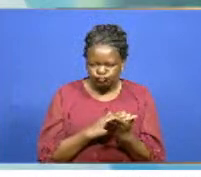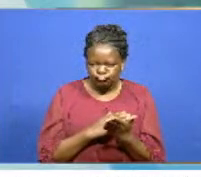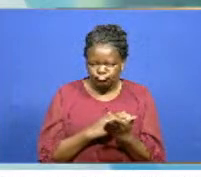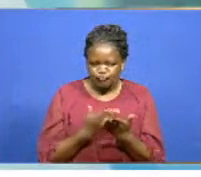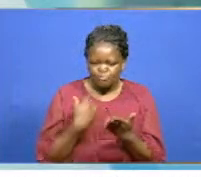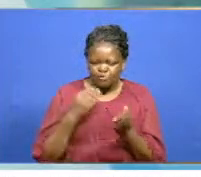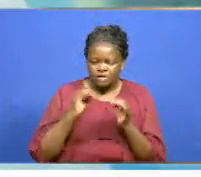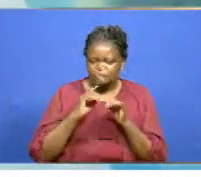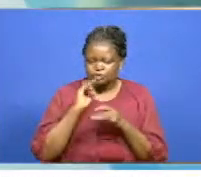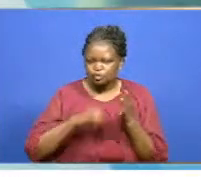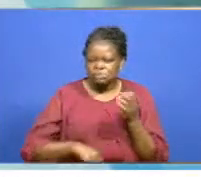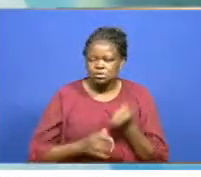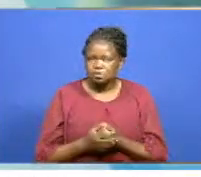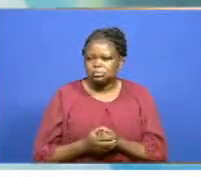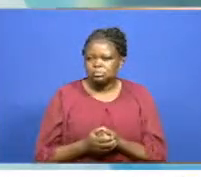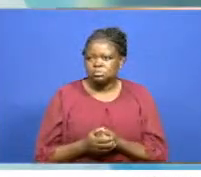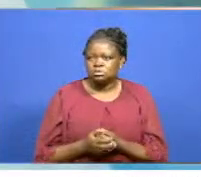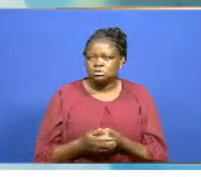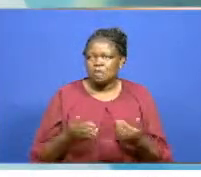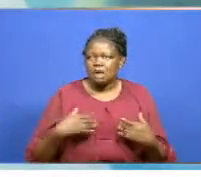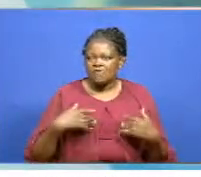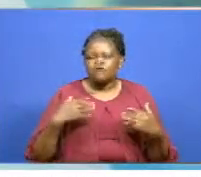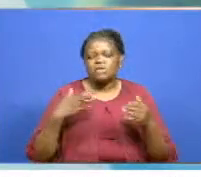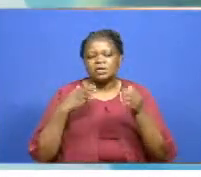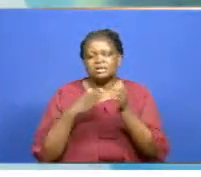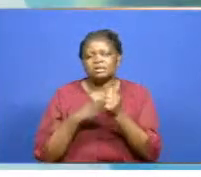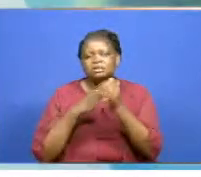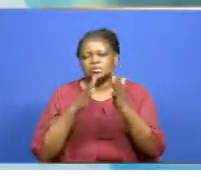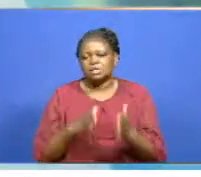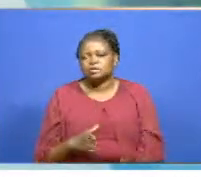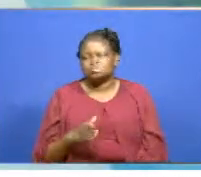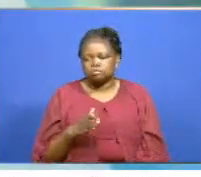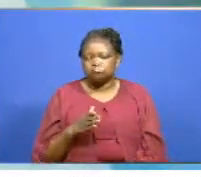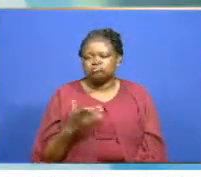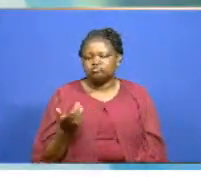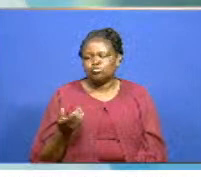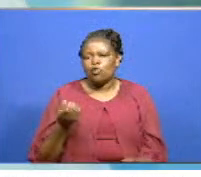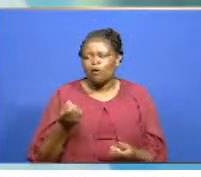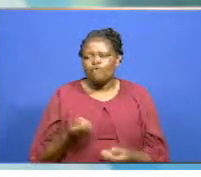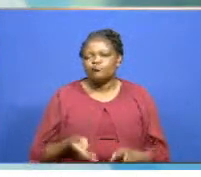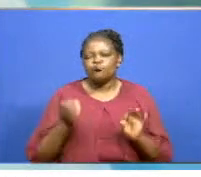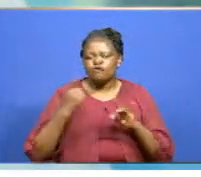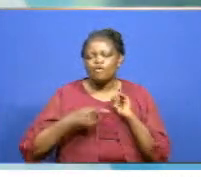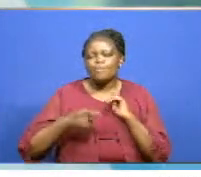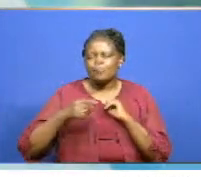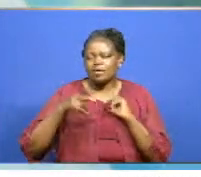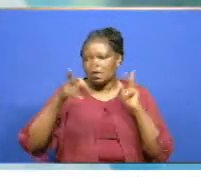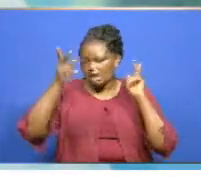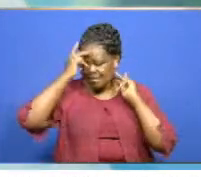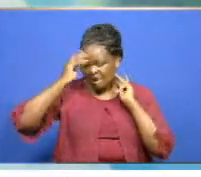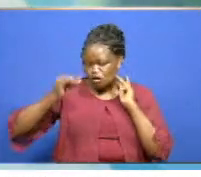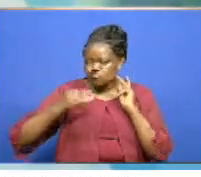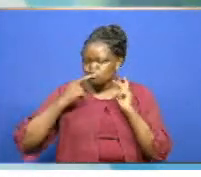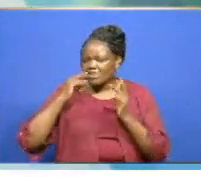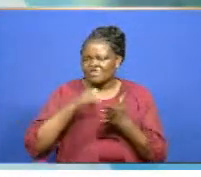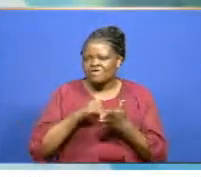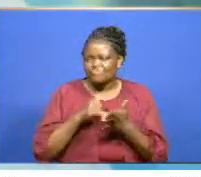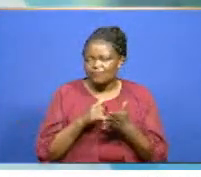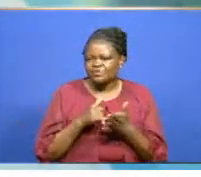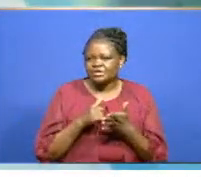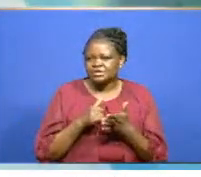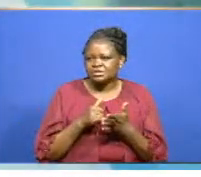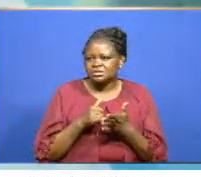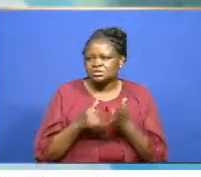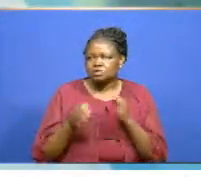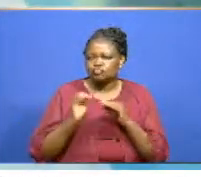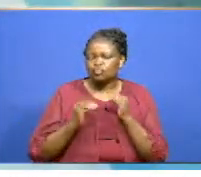ya kwamba kuibua madai ya kwamba kunao wale viongozi ama maafisa wa kaunti ya Kakamega ambao wamejihusisha na uchaguzi